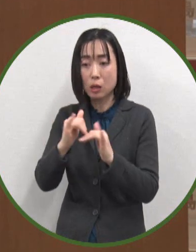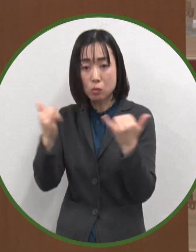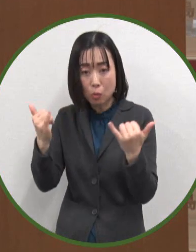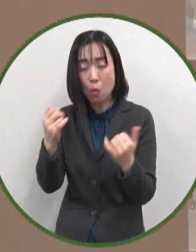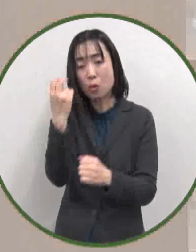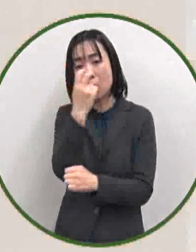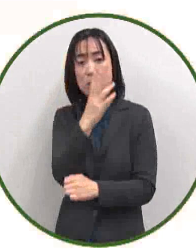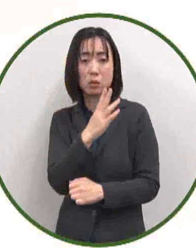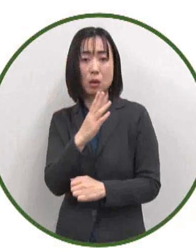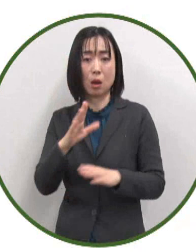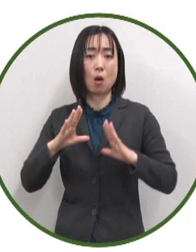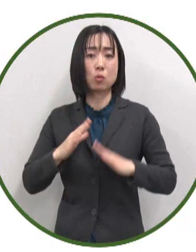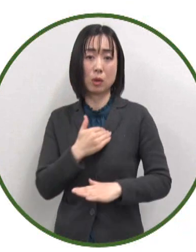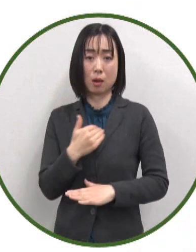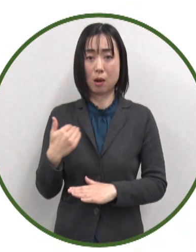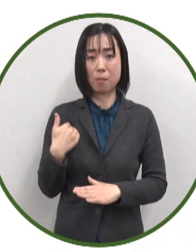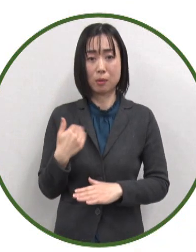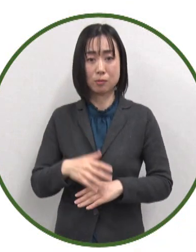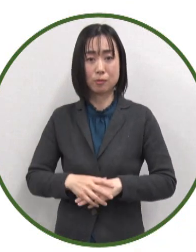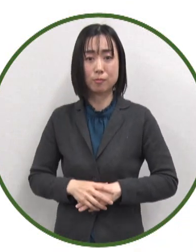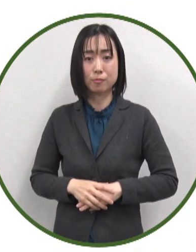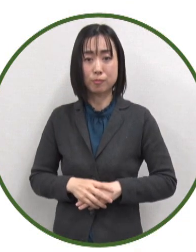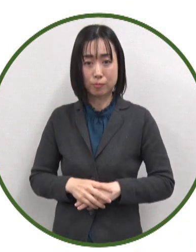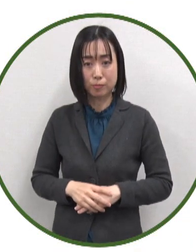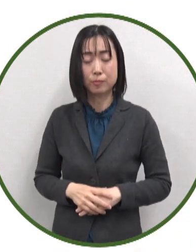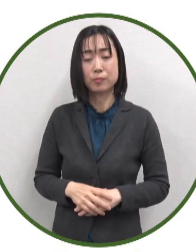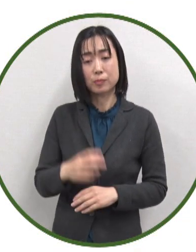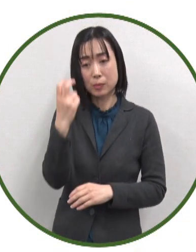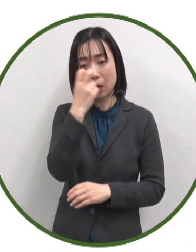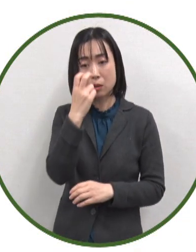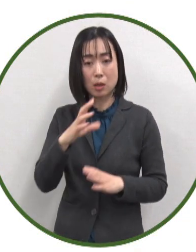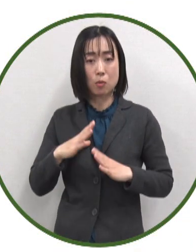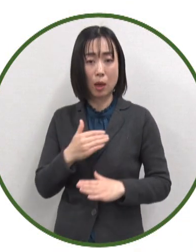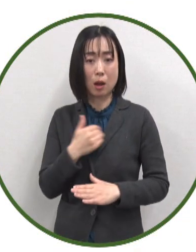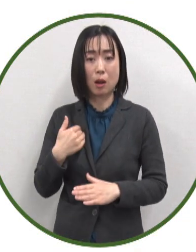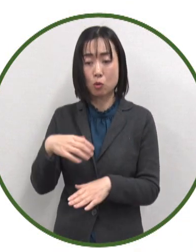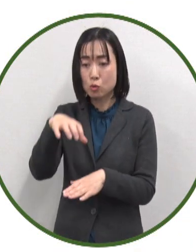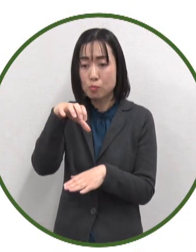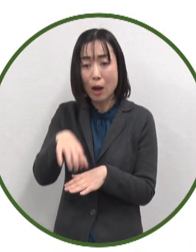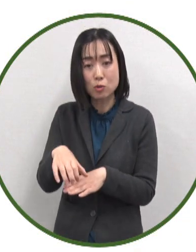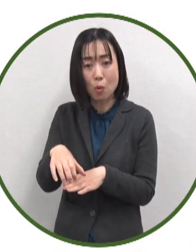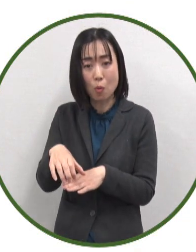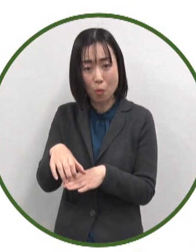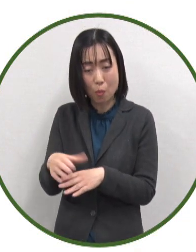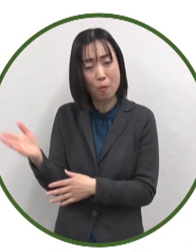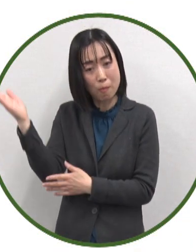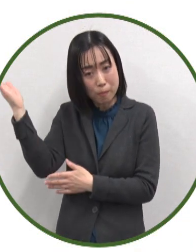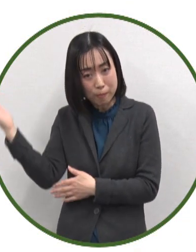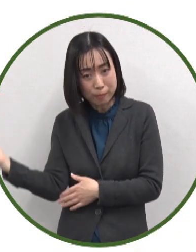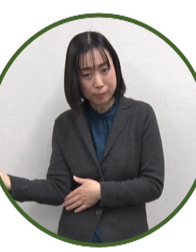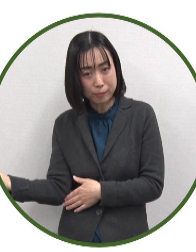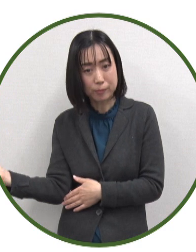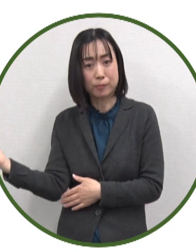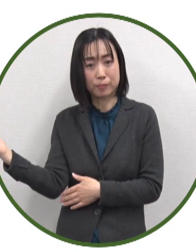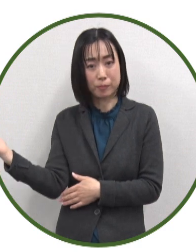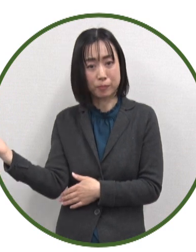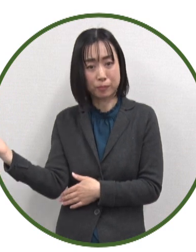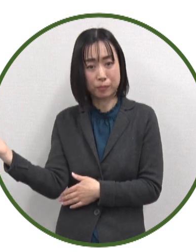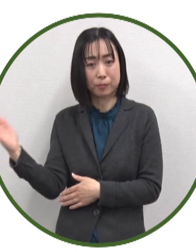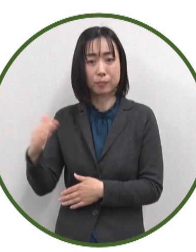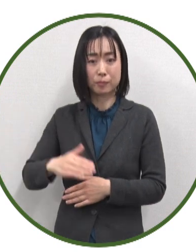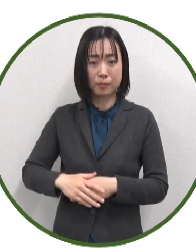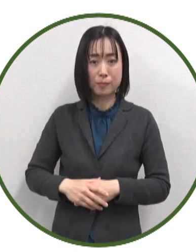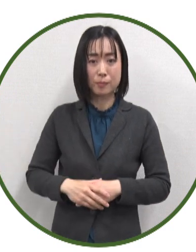が、改めて PCR 検査を受けられる場所についてはここにある通りであります。そ